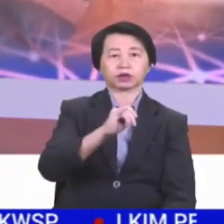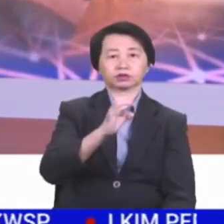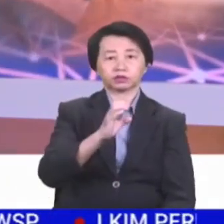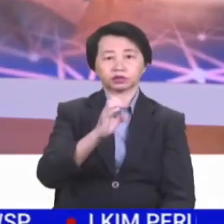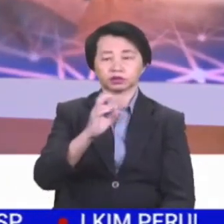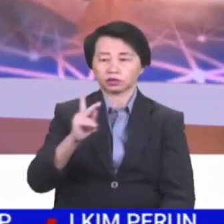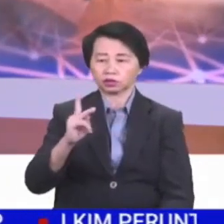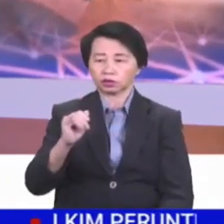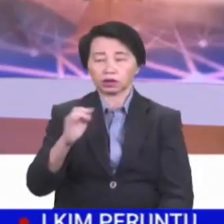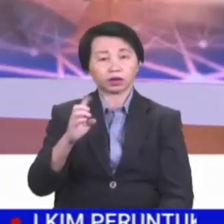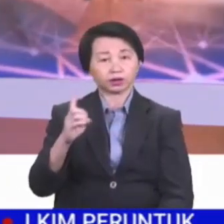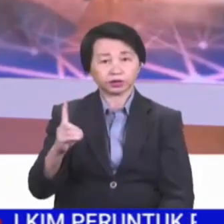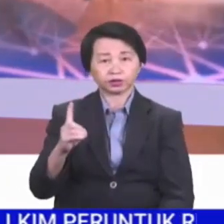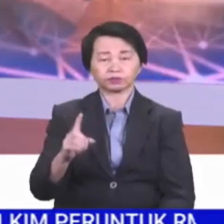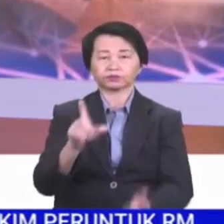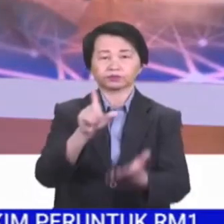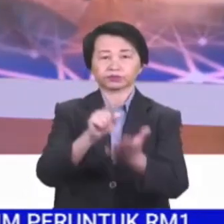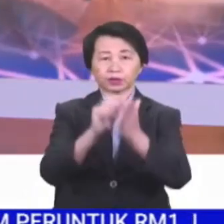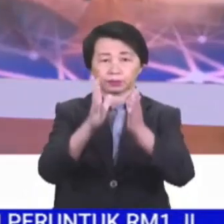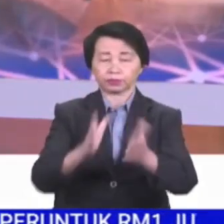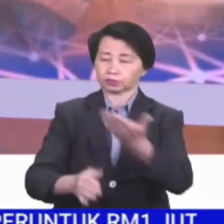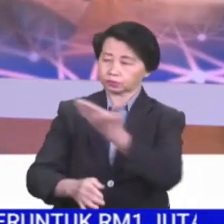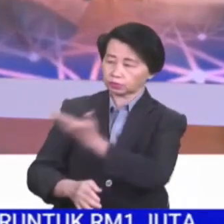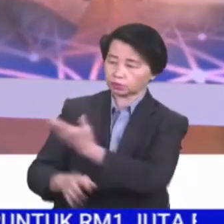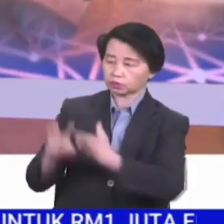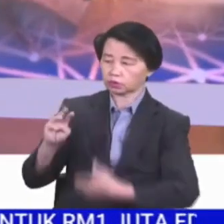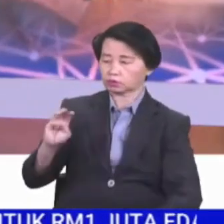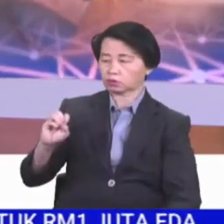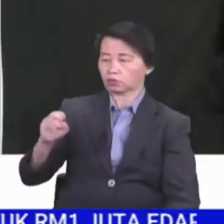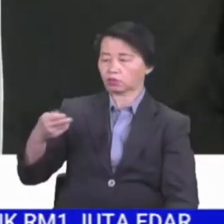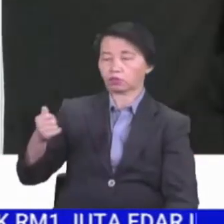Kids. Laporan wartawan Mohan Chinasami.